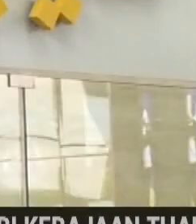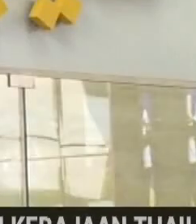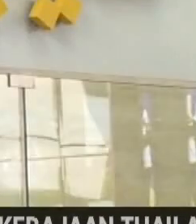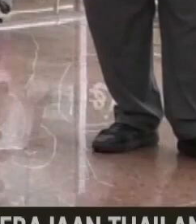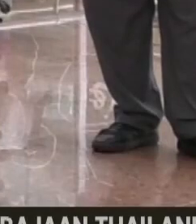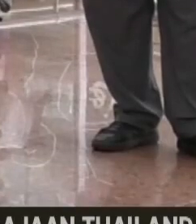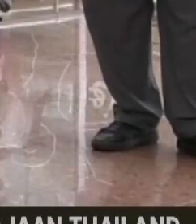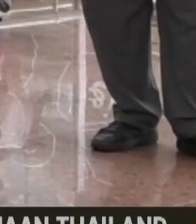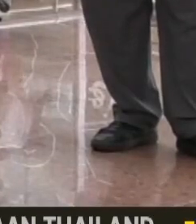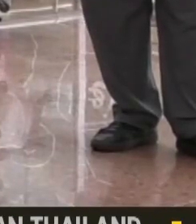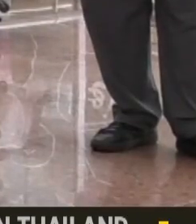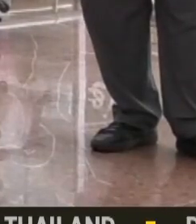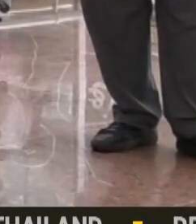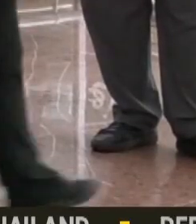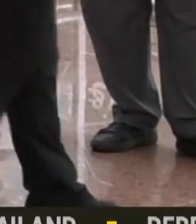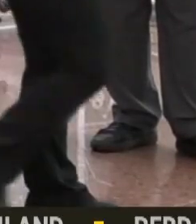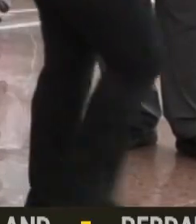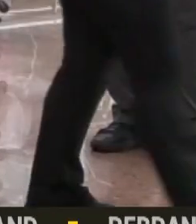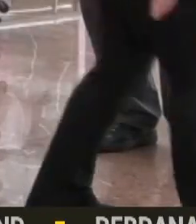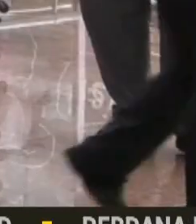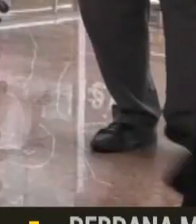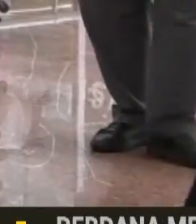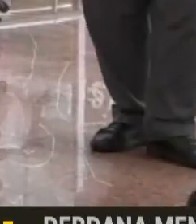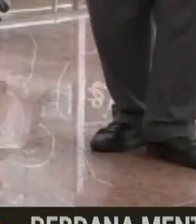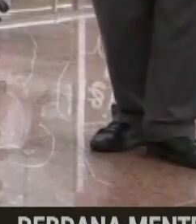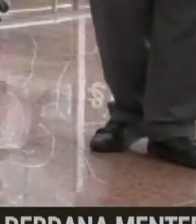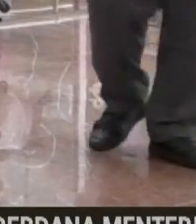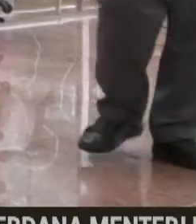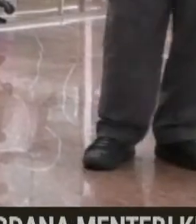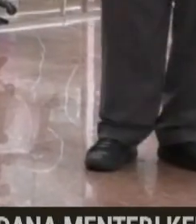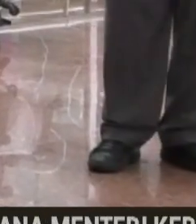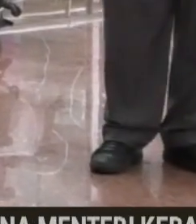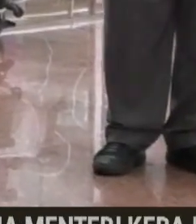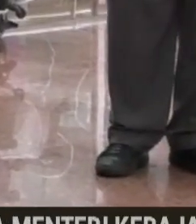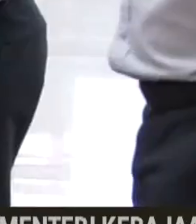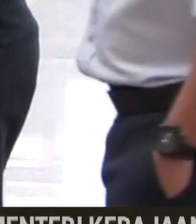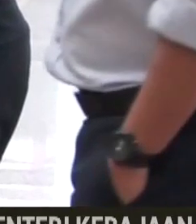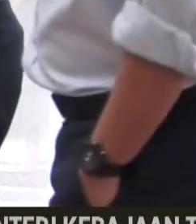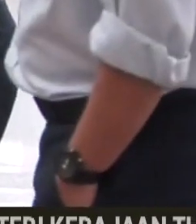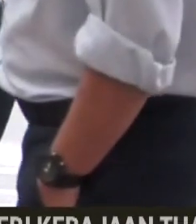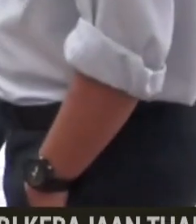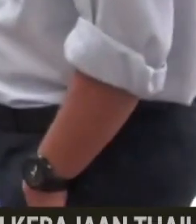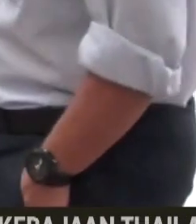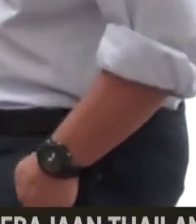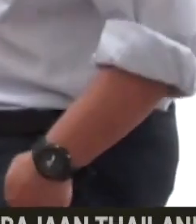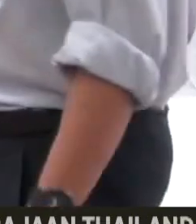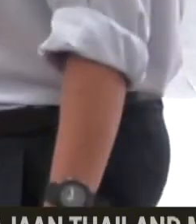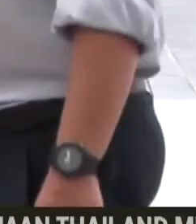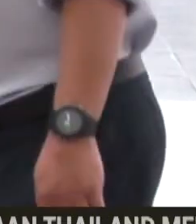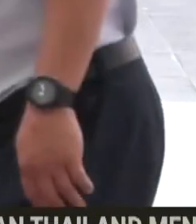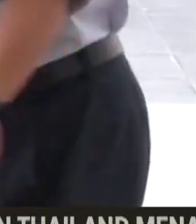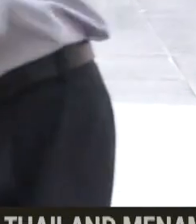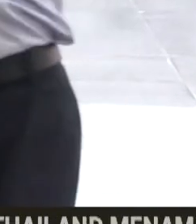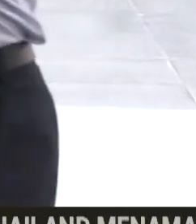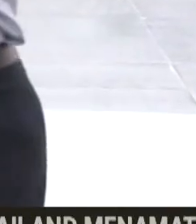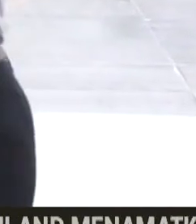Berada di lapangan terbang antarabangsa Brunei, Pengiran Muhammad Amir Rizal bin Pengiran Haji Mahmud, Setiausaha Tetap Kesukanan Kementerian